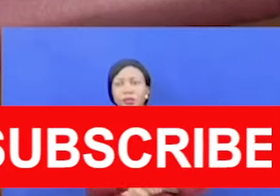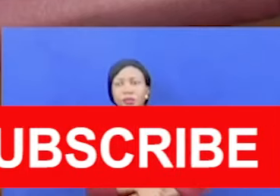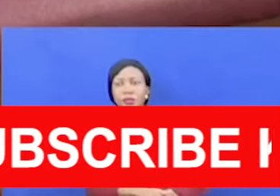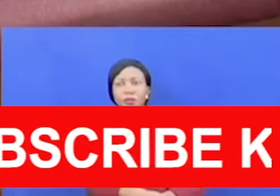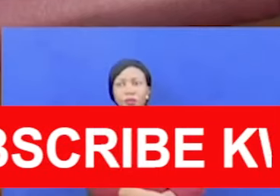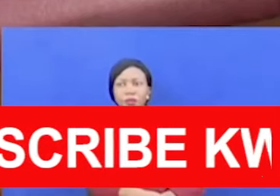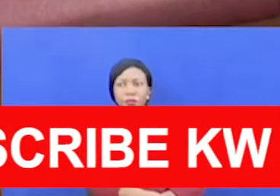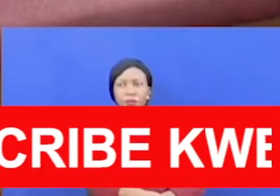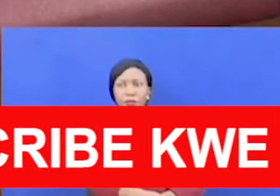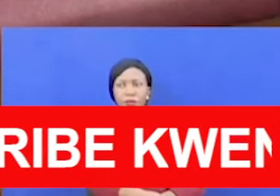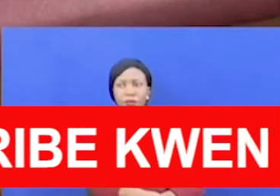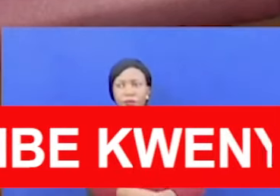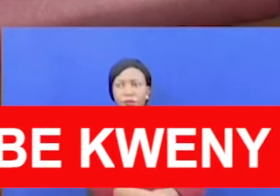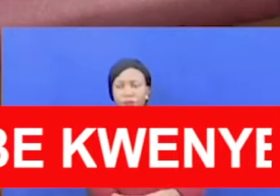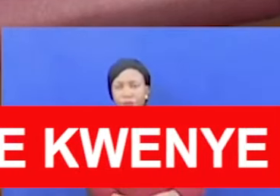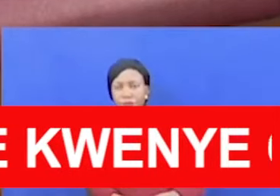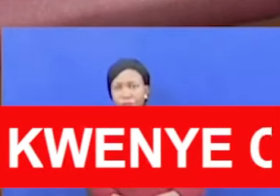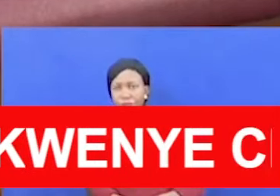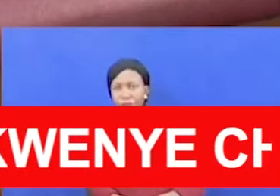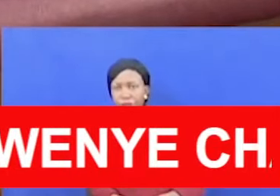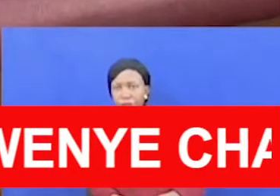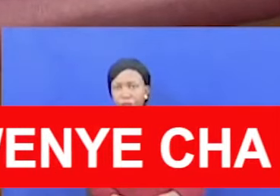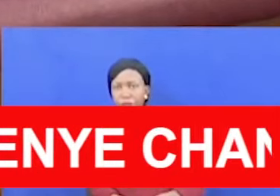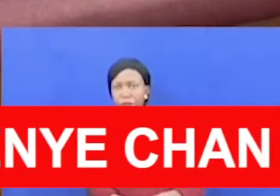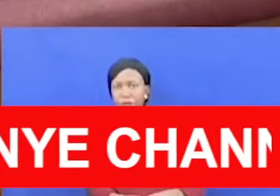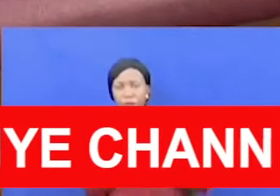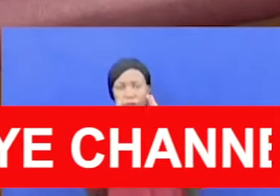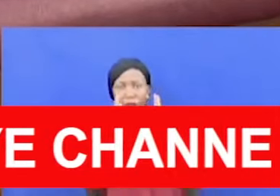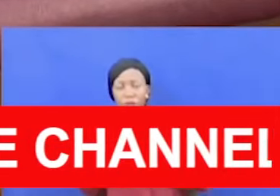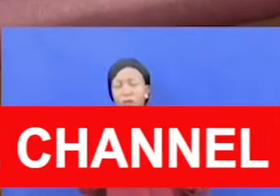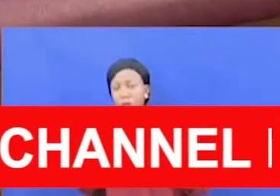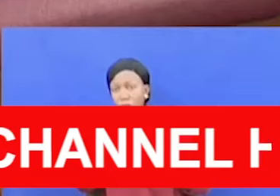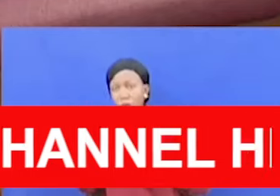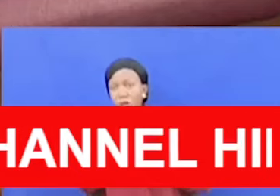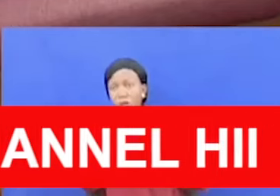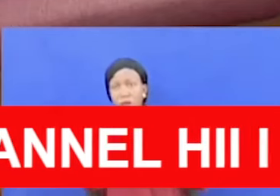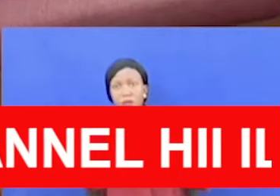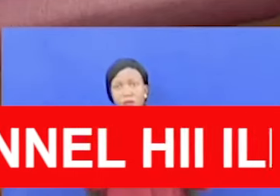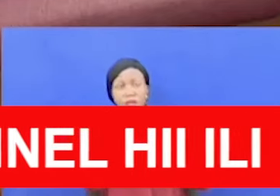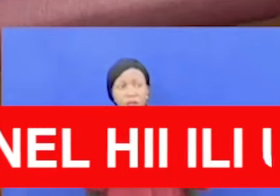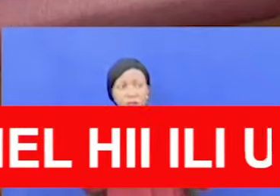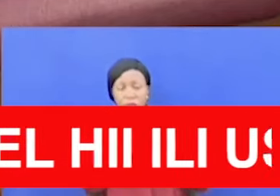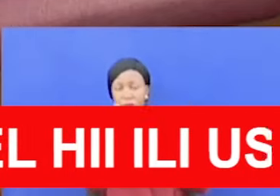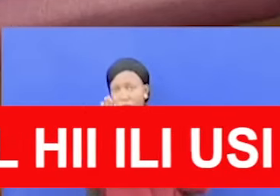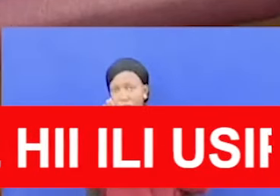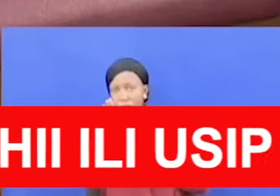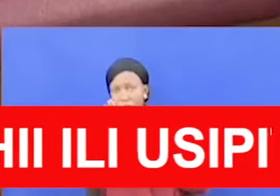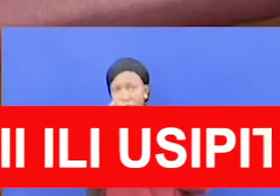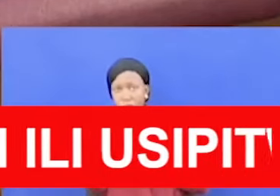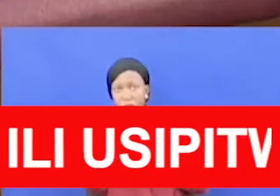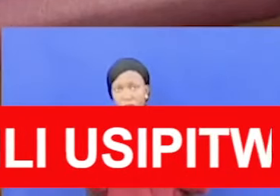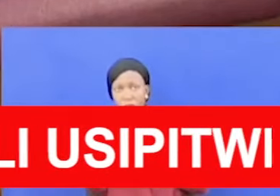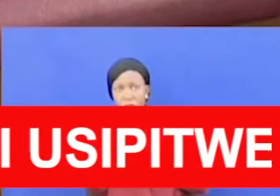Mheshimiwa naibu waziri, mheshimiwa waziri ushatoa maelezo kwenye jambo hili. Mheshimiwa bunge, turidhike na maelezo